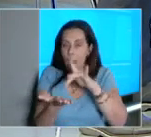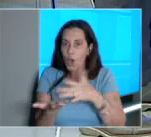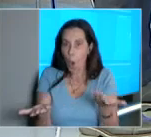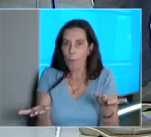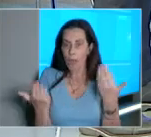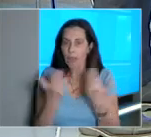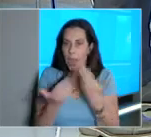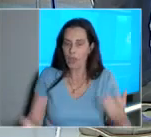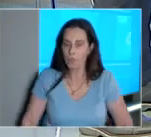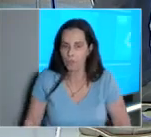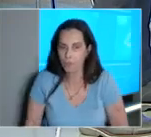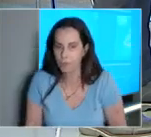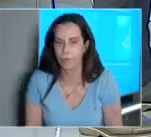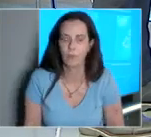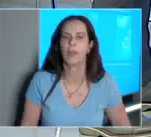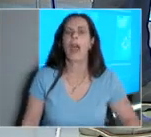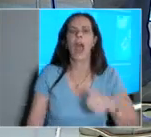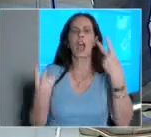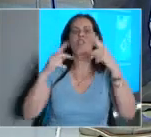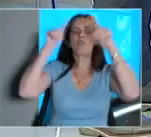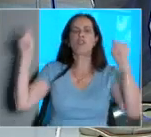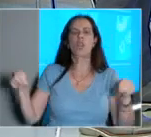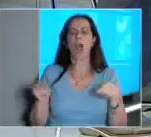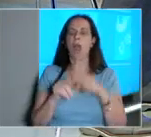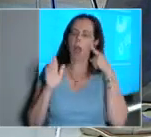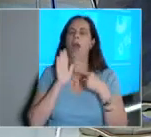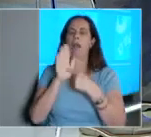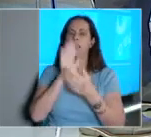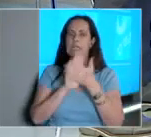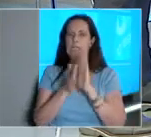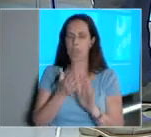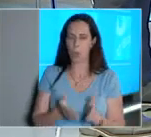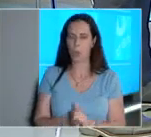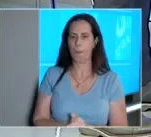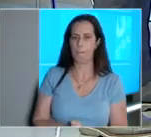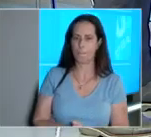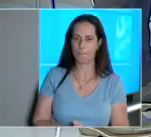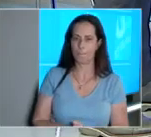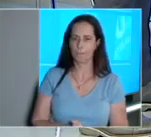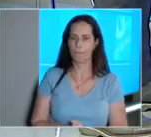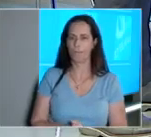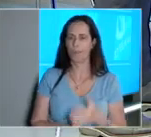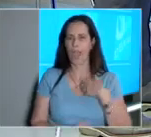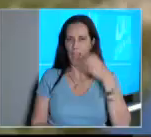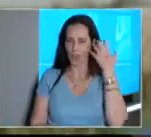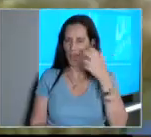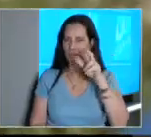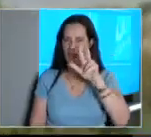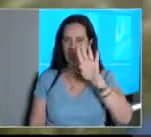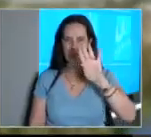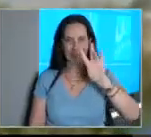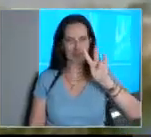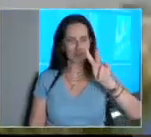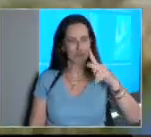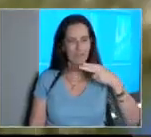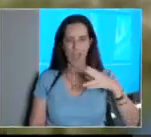להקמת היישוב החדש. העיקר הכינו שלט, אתה יודע, רמת טראמפ. אני אוהב את צביקה, ולצביקה מגיע